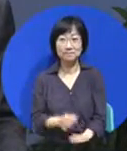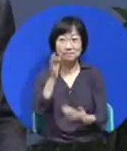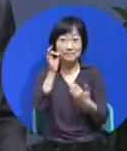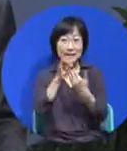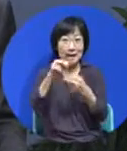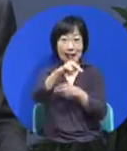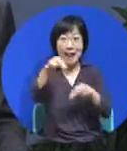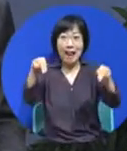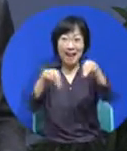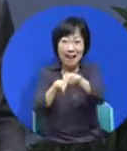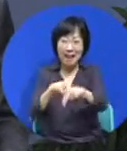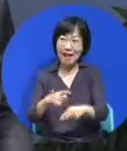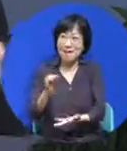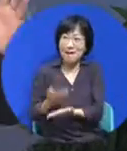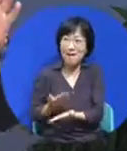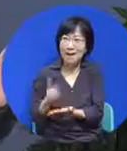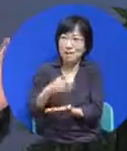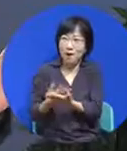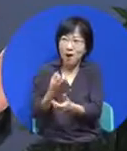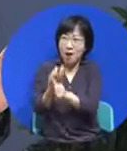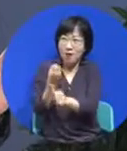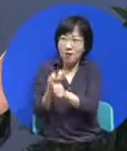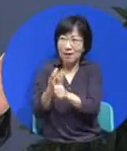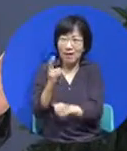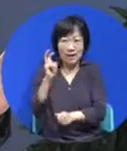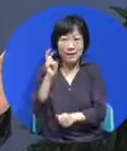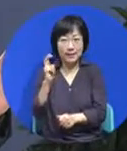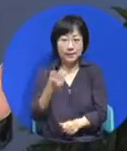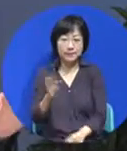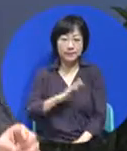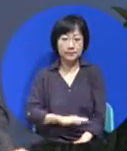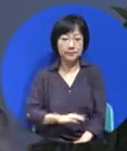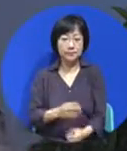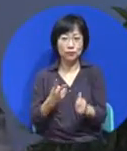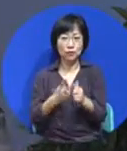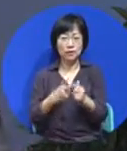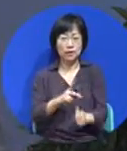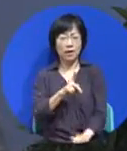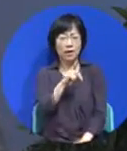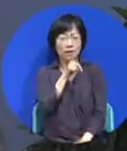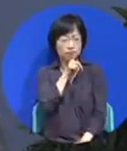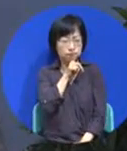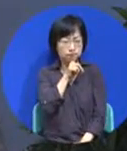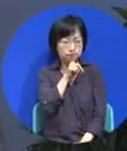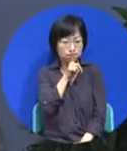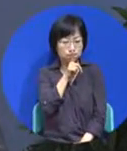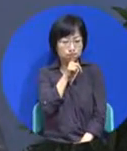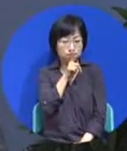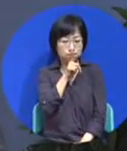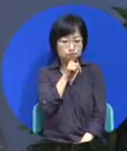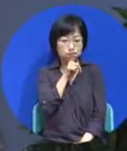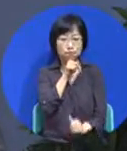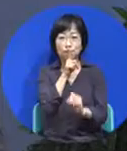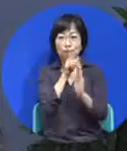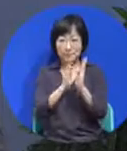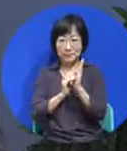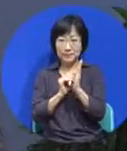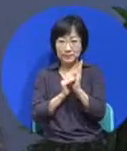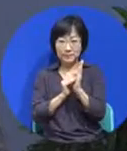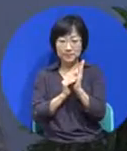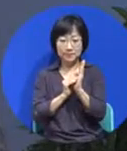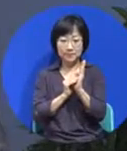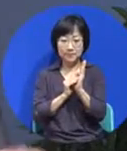말도 안 돼, 천번만번 말했을 거예요. 거기서도 말 안 하는 거예요. And if it were you, I'm sure you would have already spilled the beans and told him everything, but